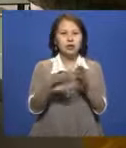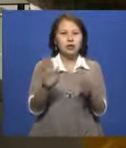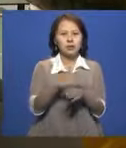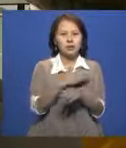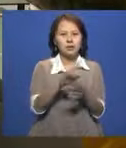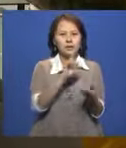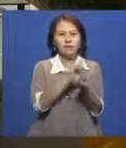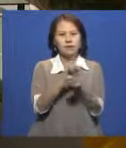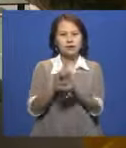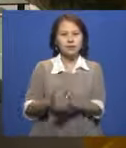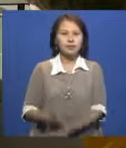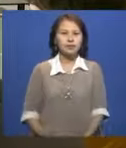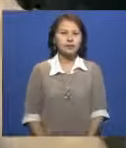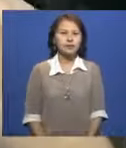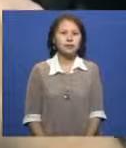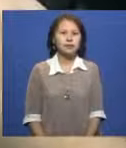жеке-жеке жүздесуде.